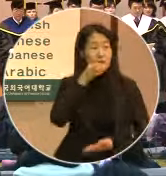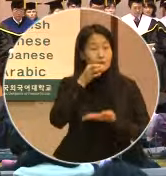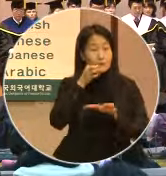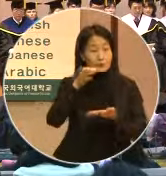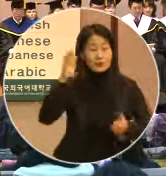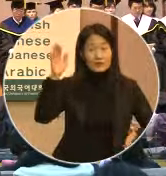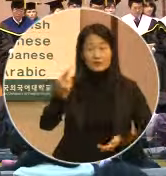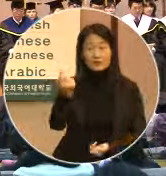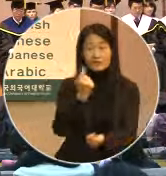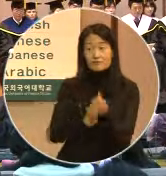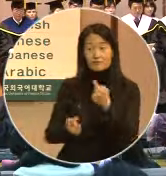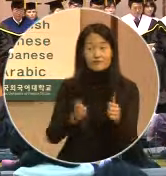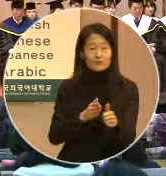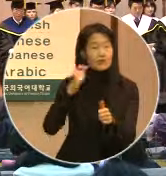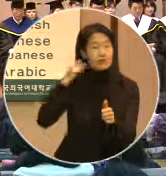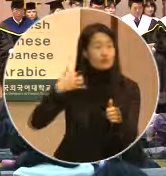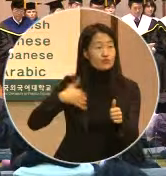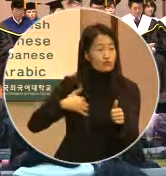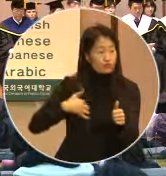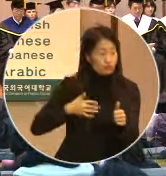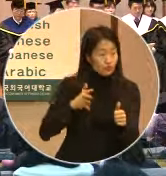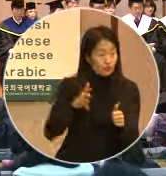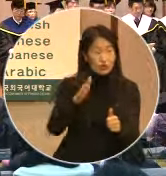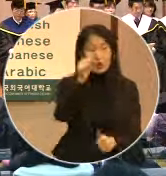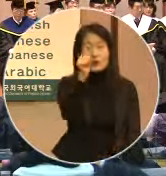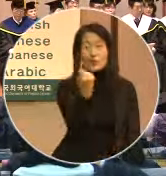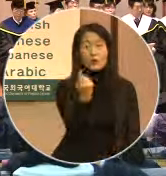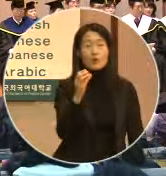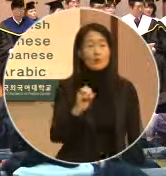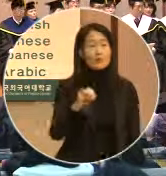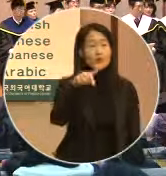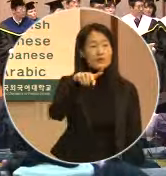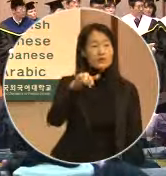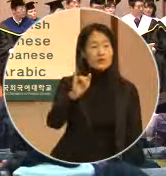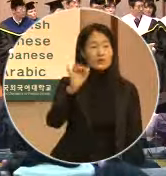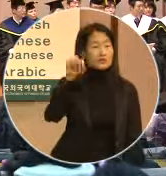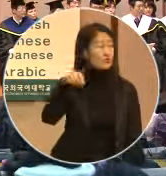올라와 주시기 바랍니다. 중국어학부 홍기궁.